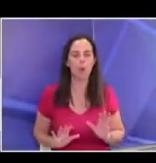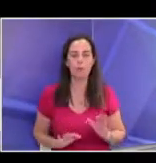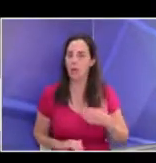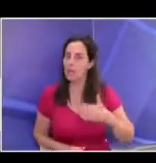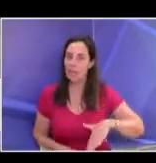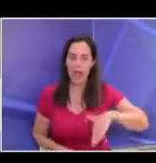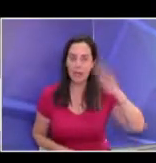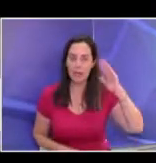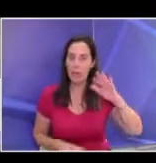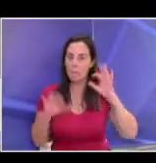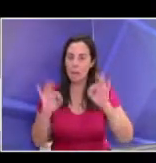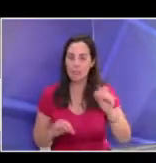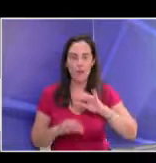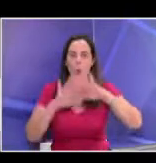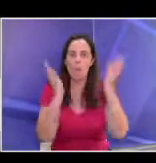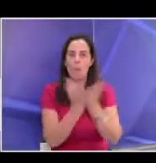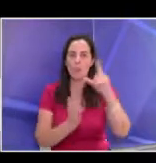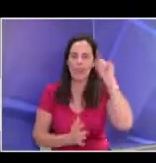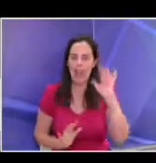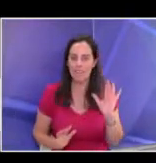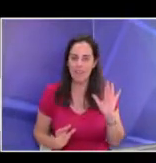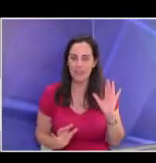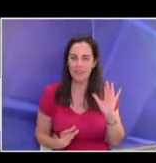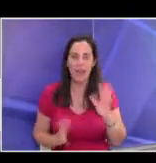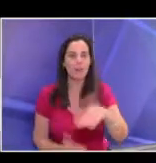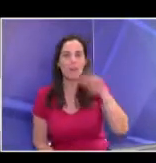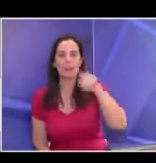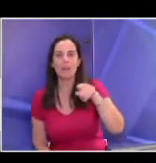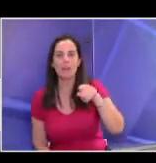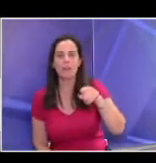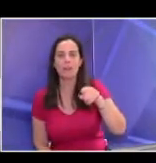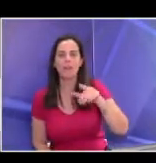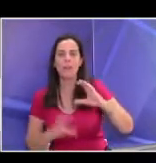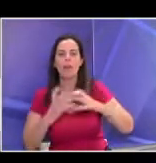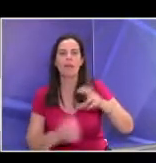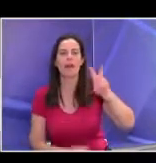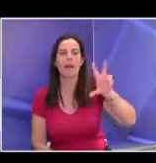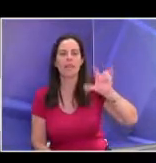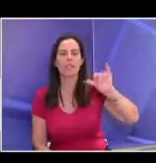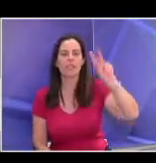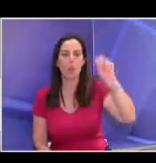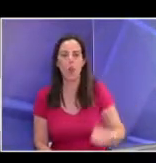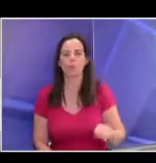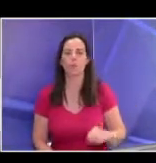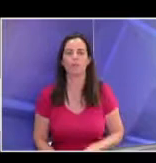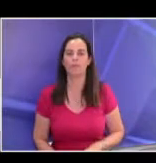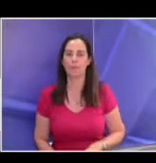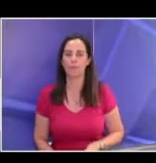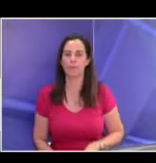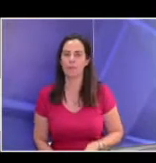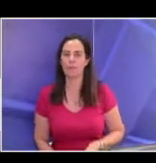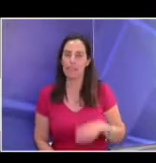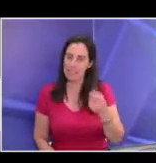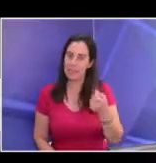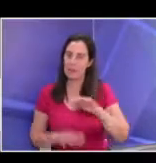אני גדלתי במציאות ולא בבועה תל אביבית. ו... איפה גדלת? בגוש עציון, כפר עציון. וואלה. כן. גם קצת בועה.